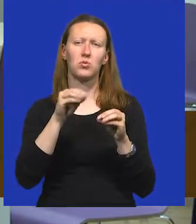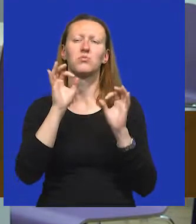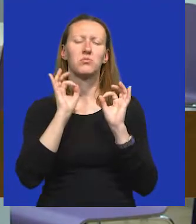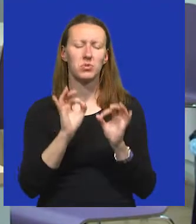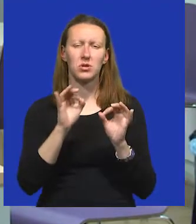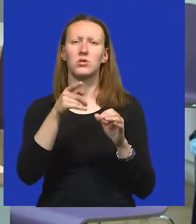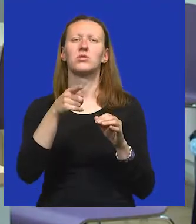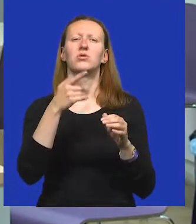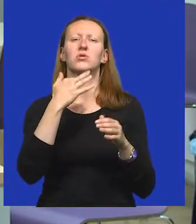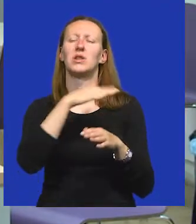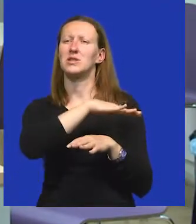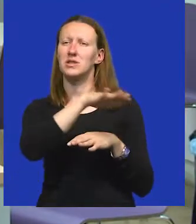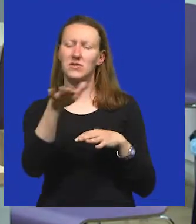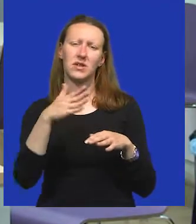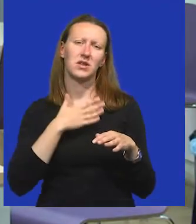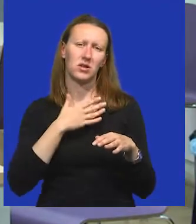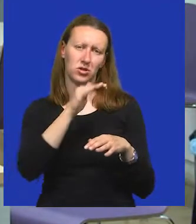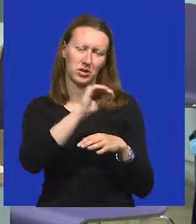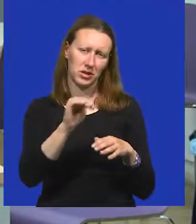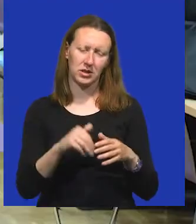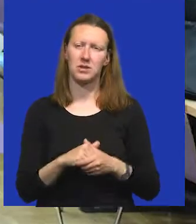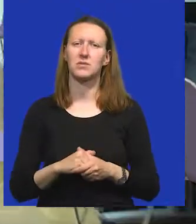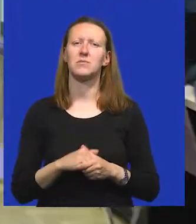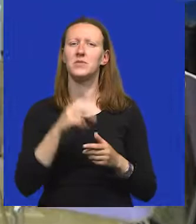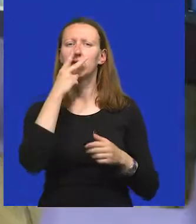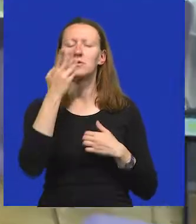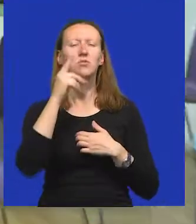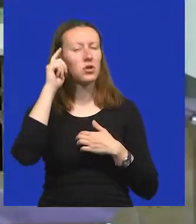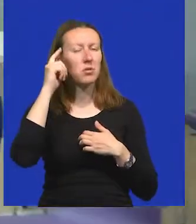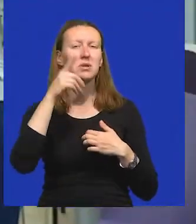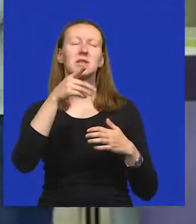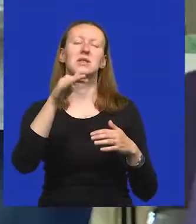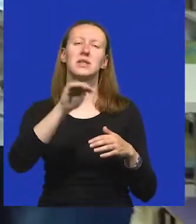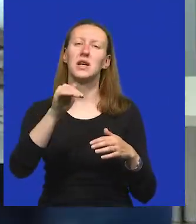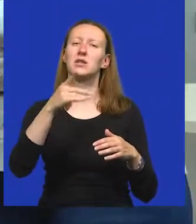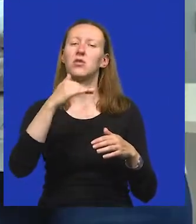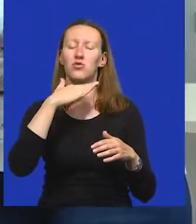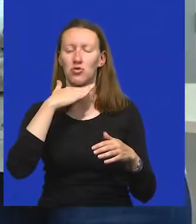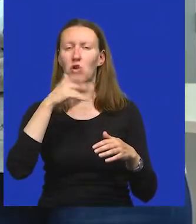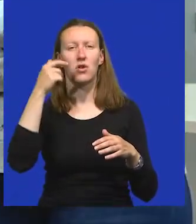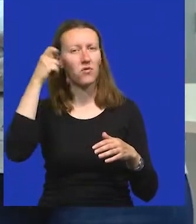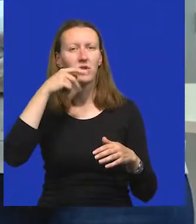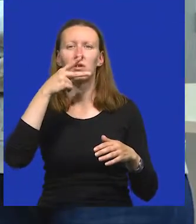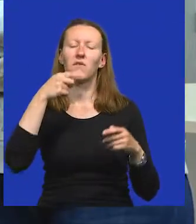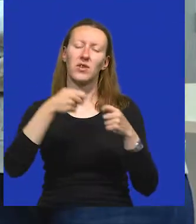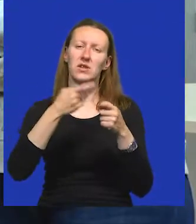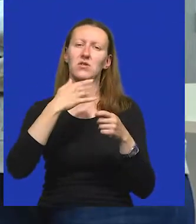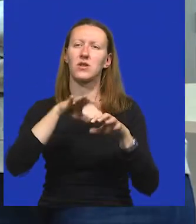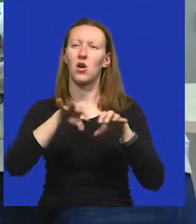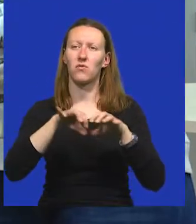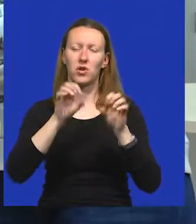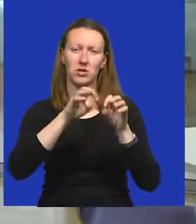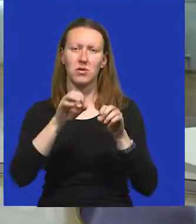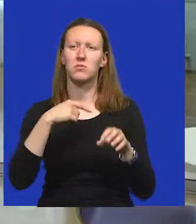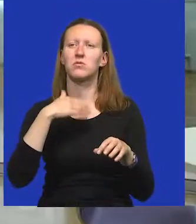educazioni mirate a tutti i nostri alunni. Vediamo cosa pensano gli alunni della scuola di Dignano riguardo al